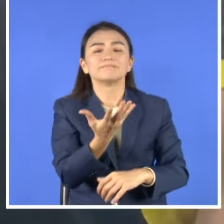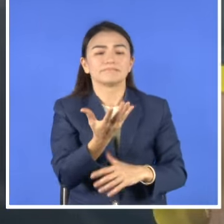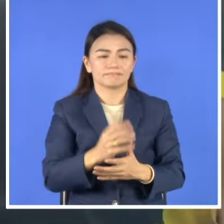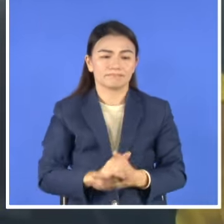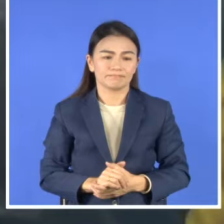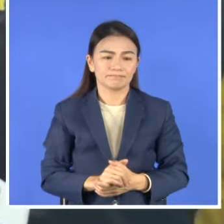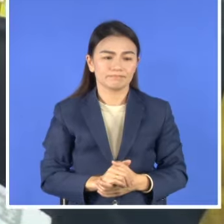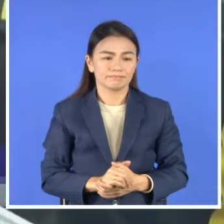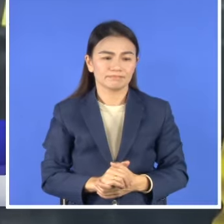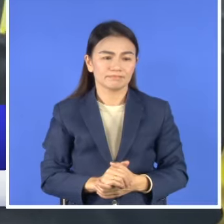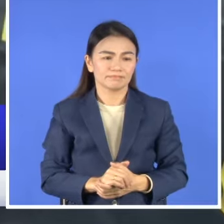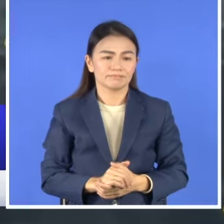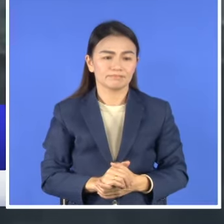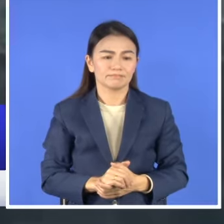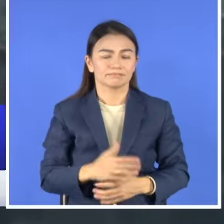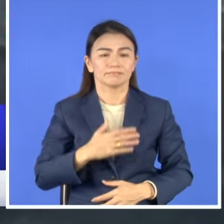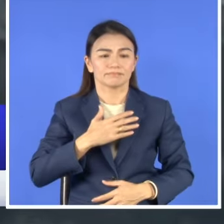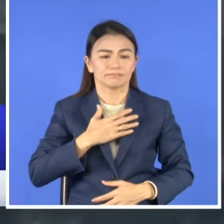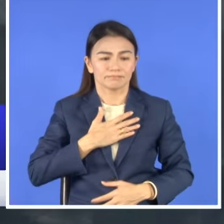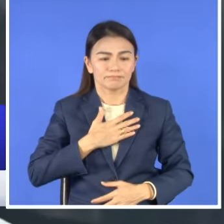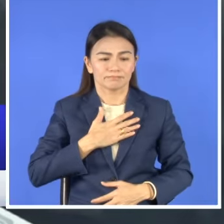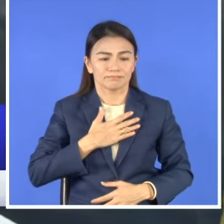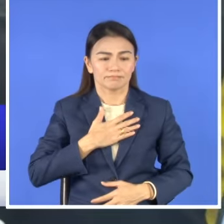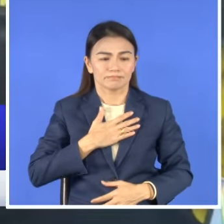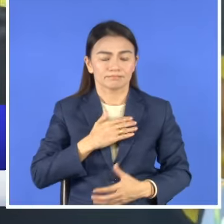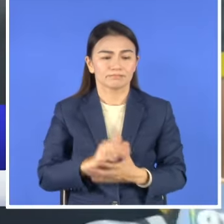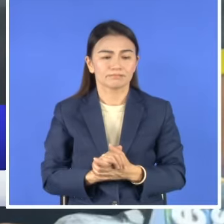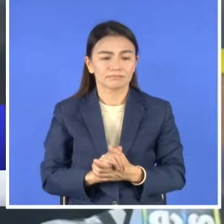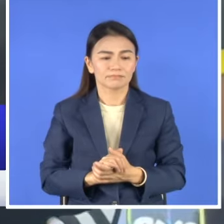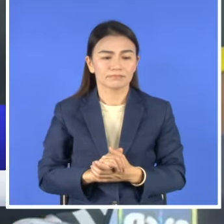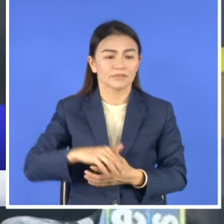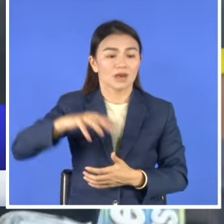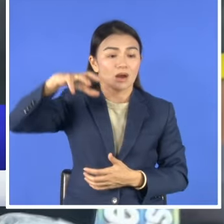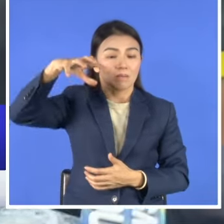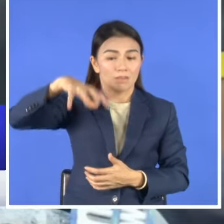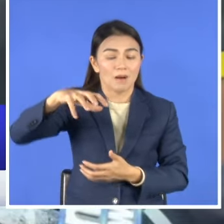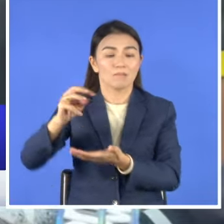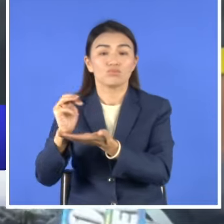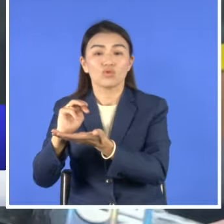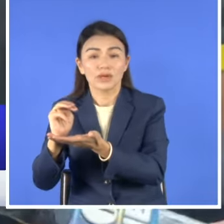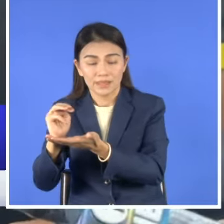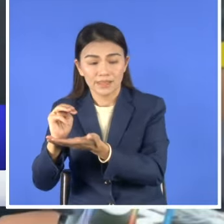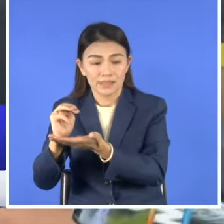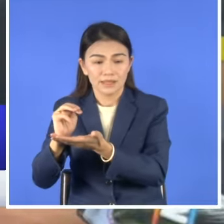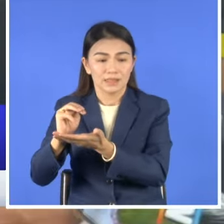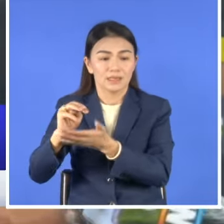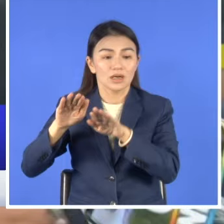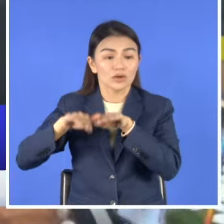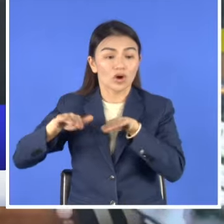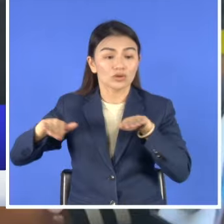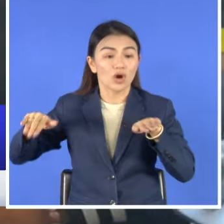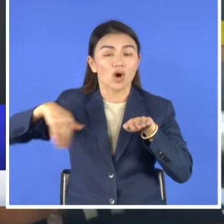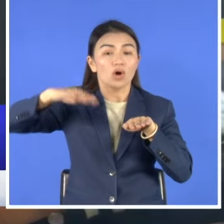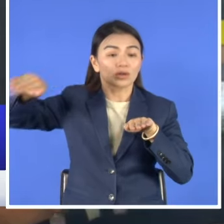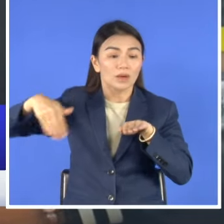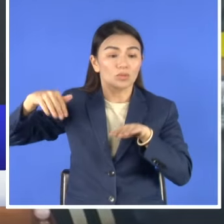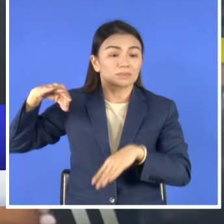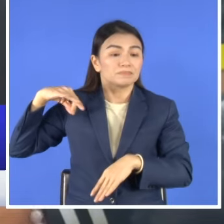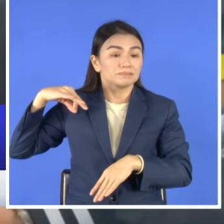ก็ในนามทุกชีวิตในนี้ในนามๆแล้วก็น้องๆ